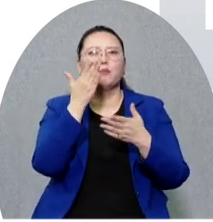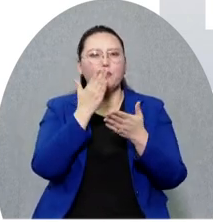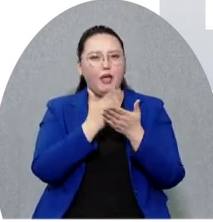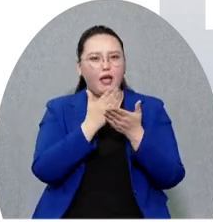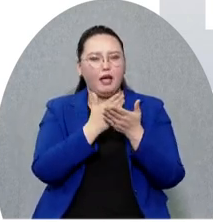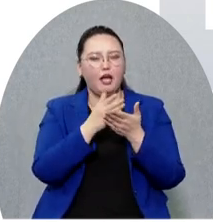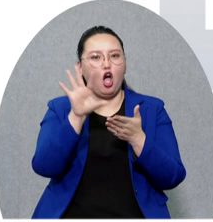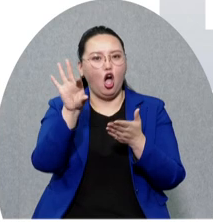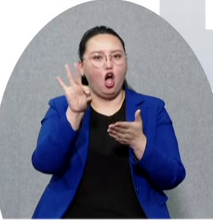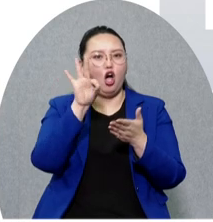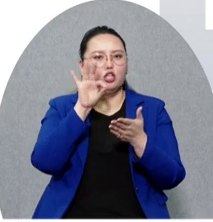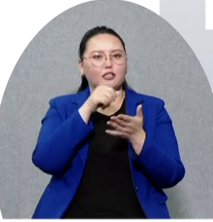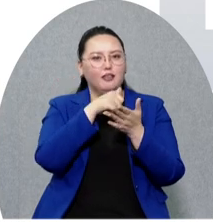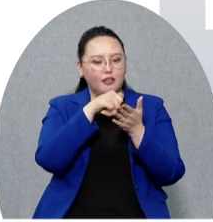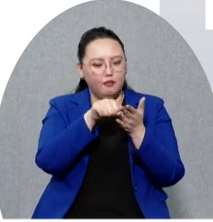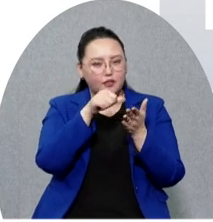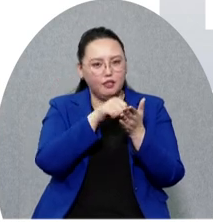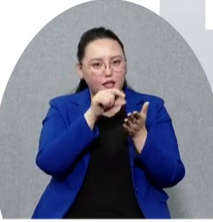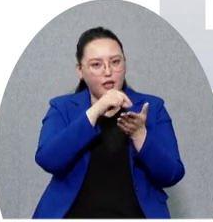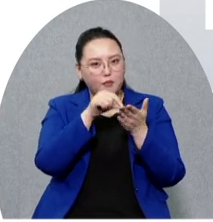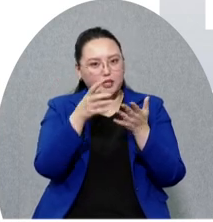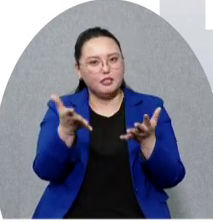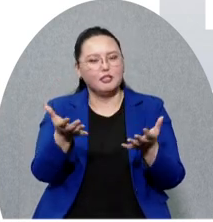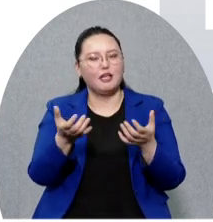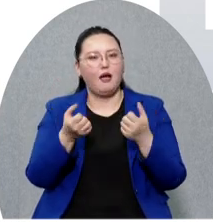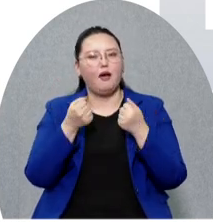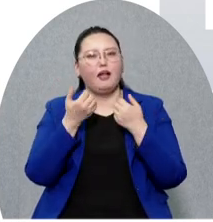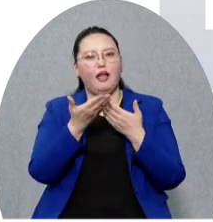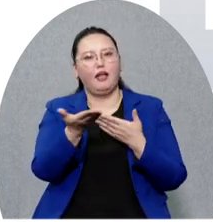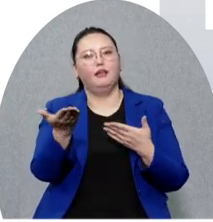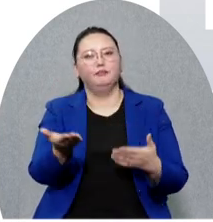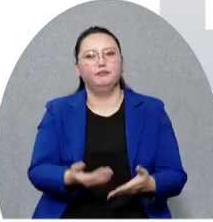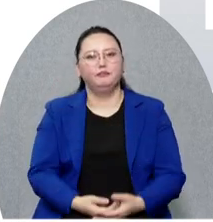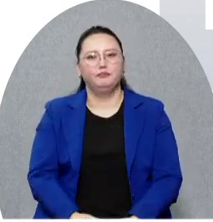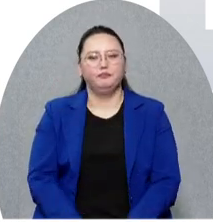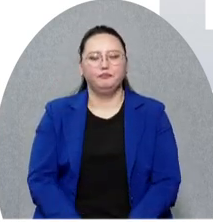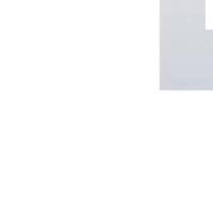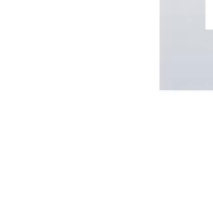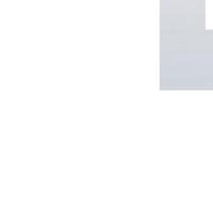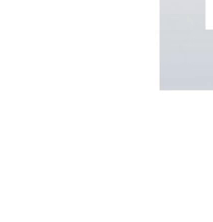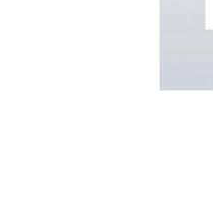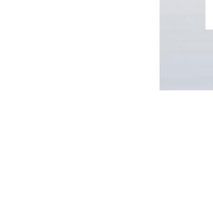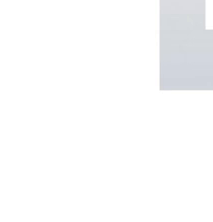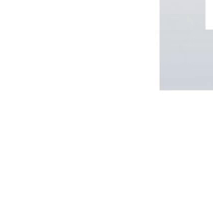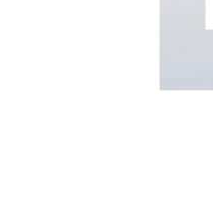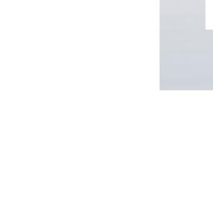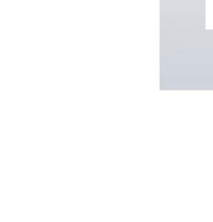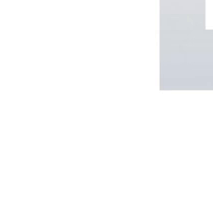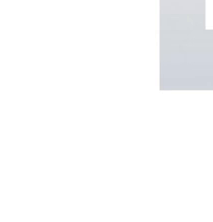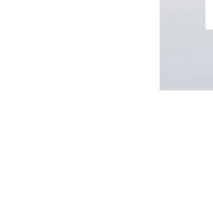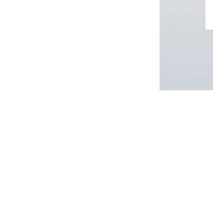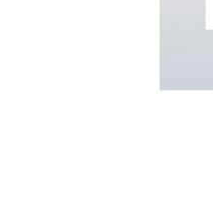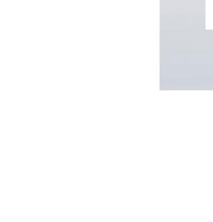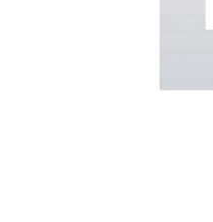Мэдж ухахын сур дээр мандаж хөгчхийн галыг залгавал мянган